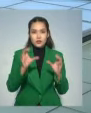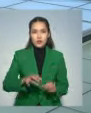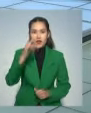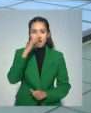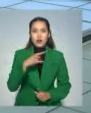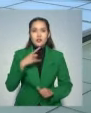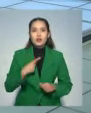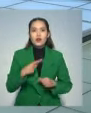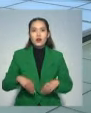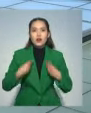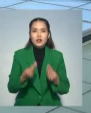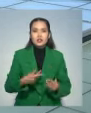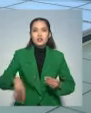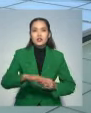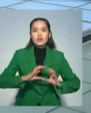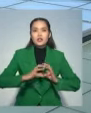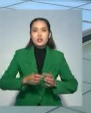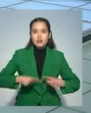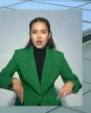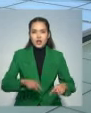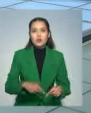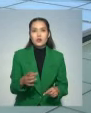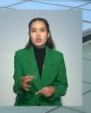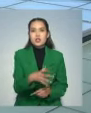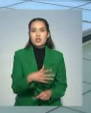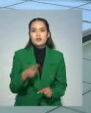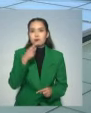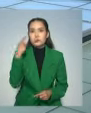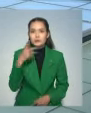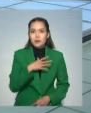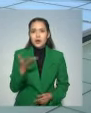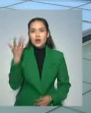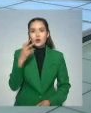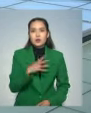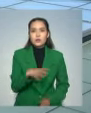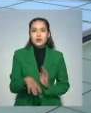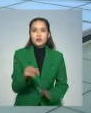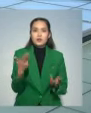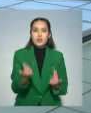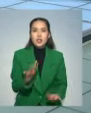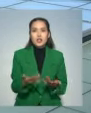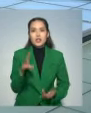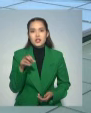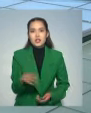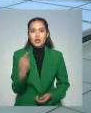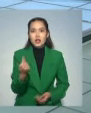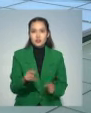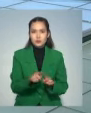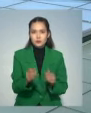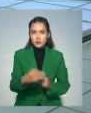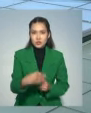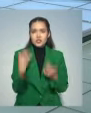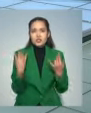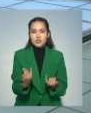казахстанцы проголосовали на всенародном референдуме в минувшем году. И если тогда нужно было выбрать «да» или «нет» в одном бюллетене, то